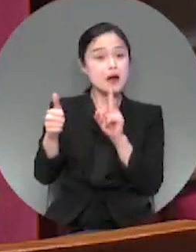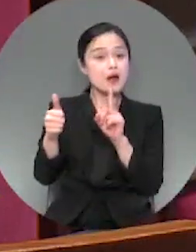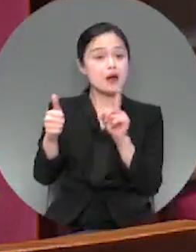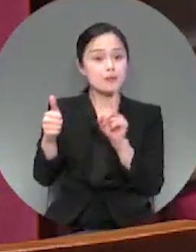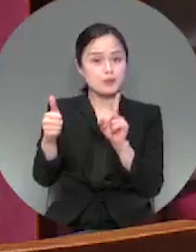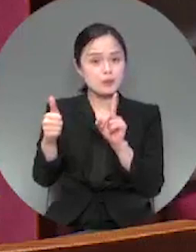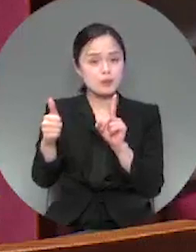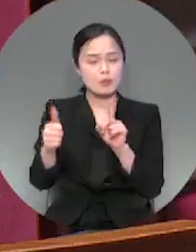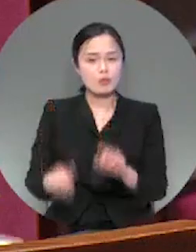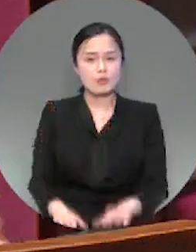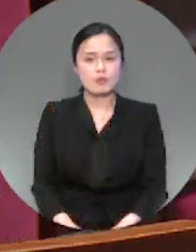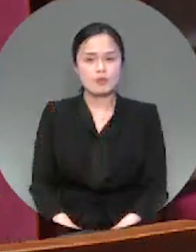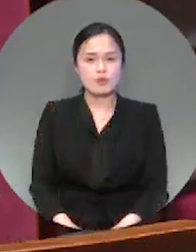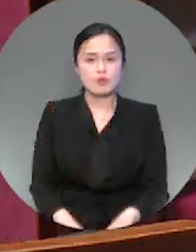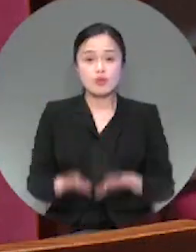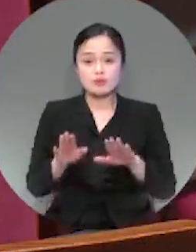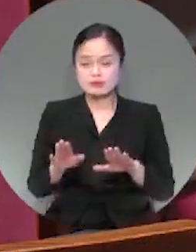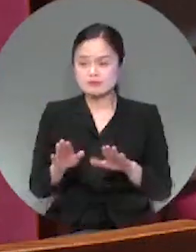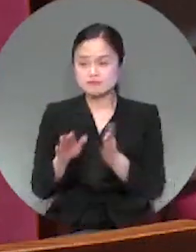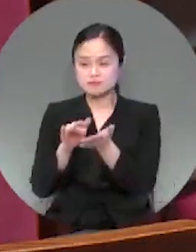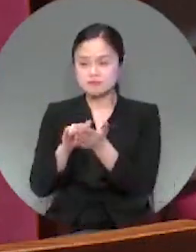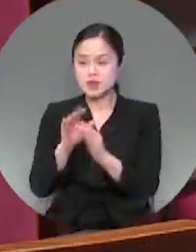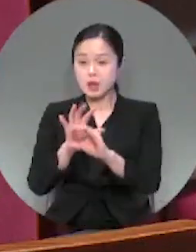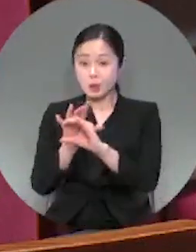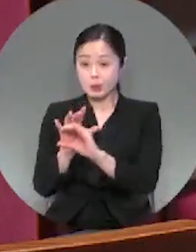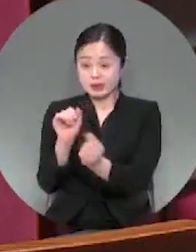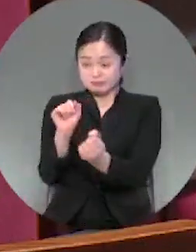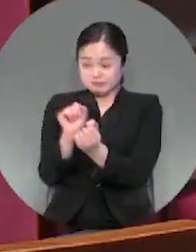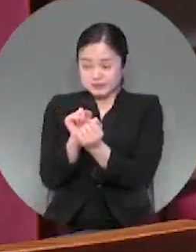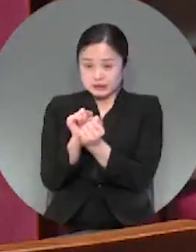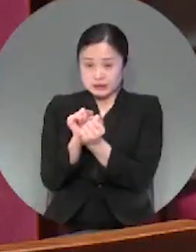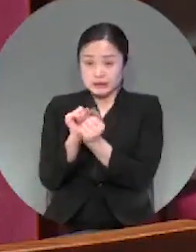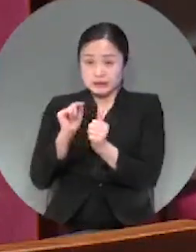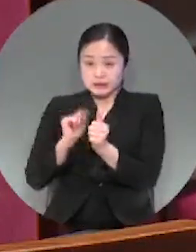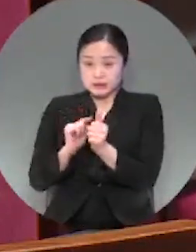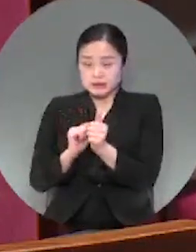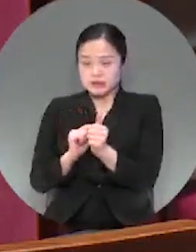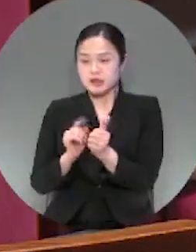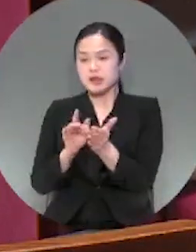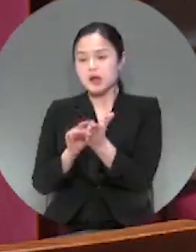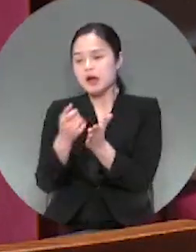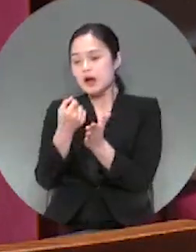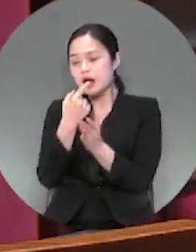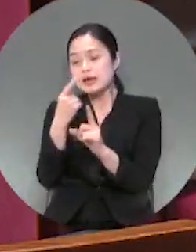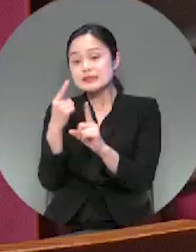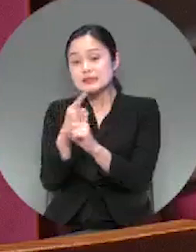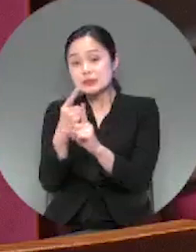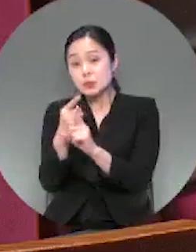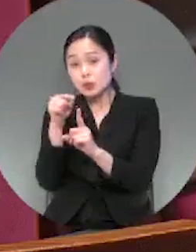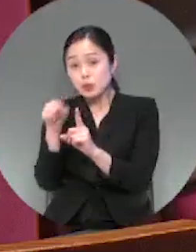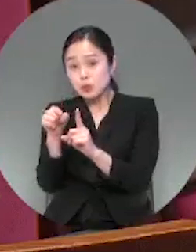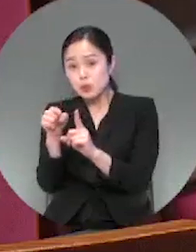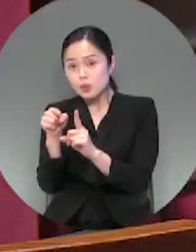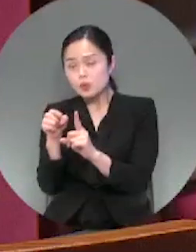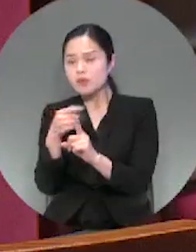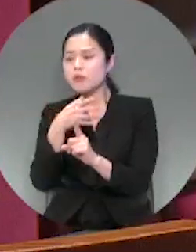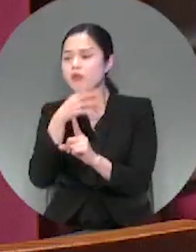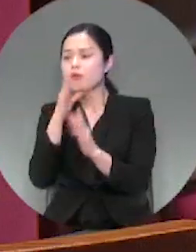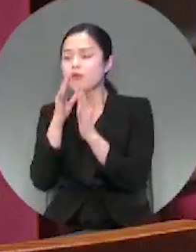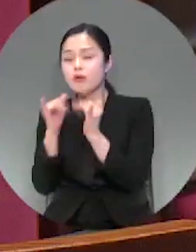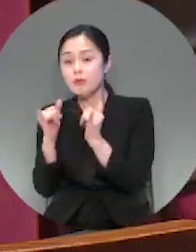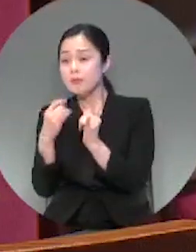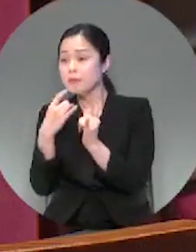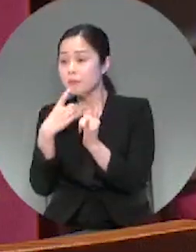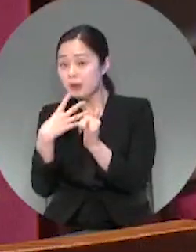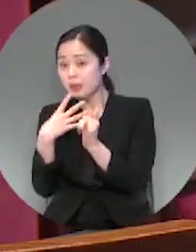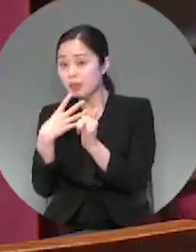한정된 분들한테만 제공이 되죠? 왜냐하면 제가 예를 들어서 확진자인데 그냥 집에 있는 거 좋다 이거야. 그럼